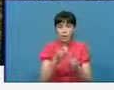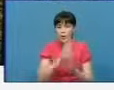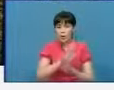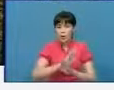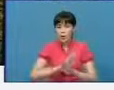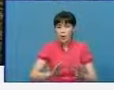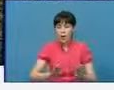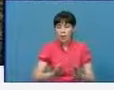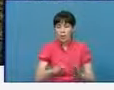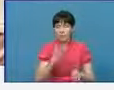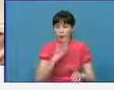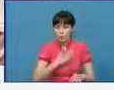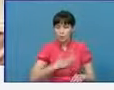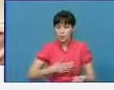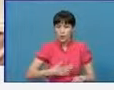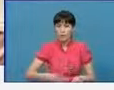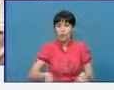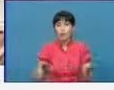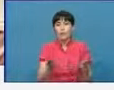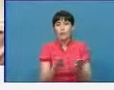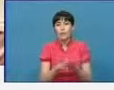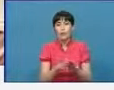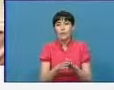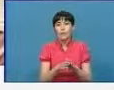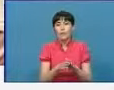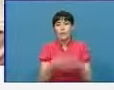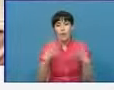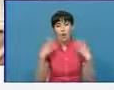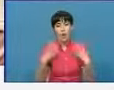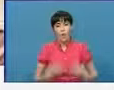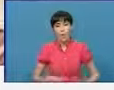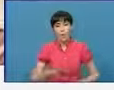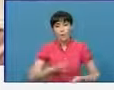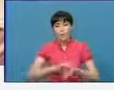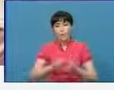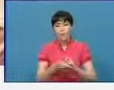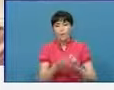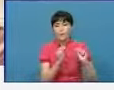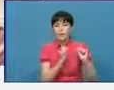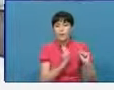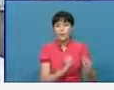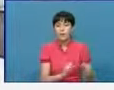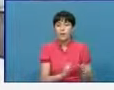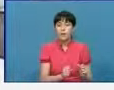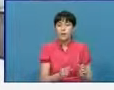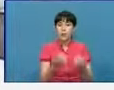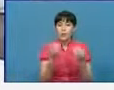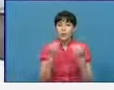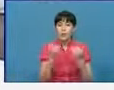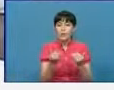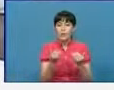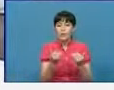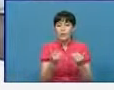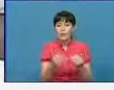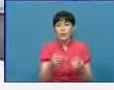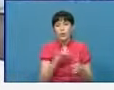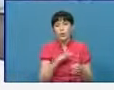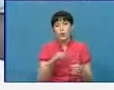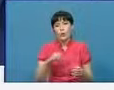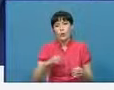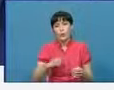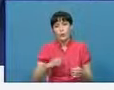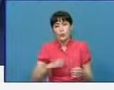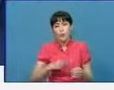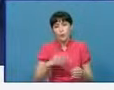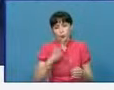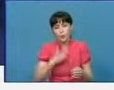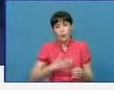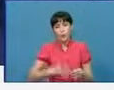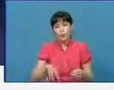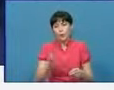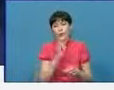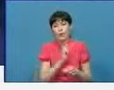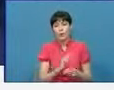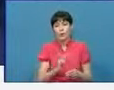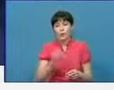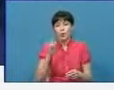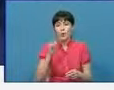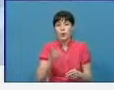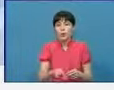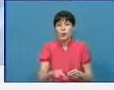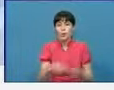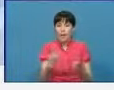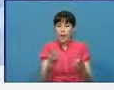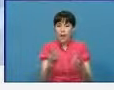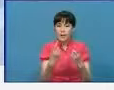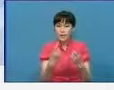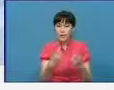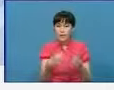түзеу арқылы кісілік бітім, адами болмысыңды аман сақтау, нәпсі қалауларын шектеп, есесіне өзіңді тағылымды болуға тәрбиелеу. Осы арқылы